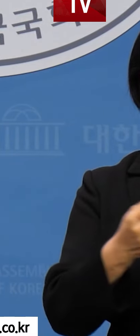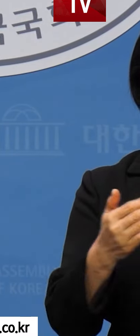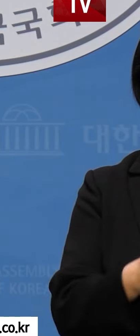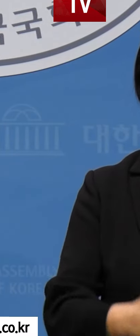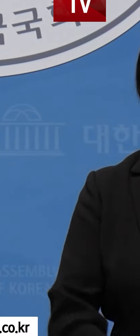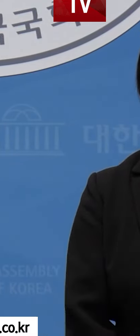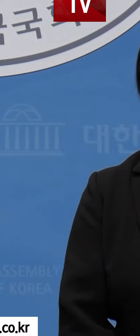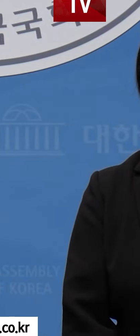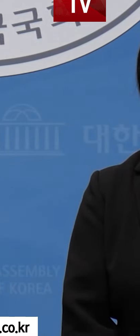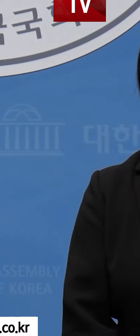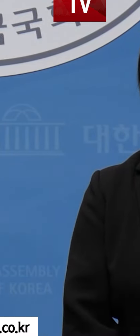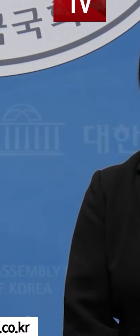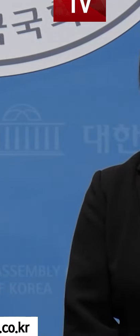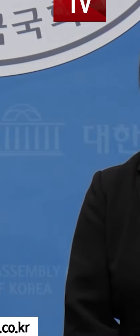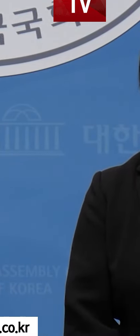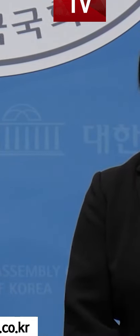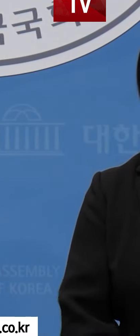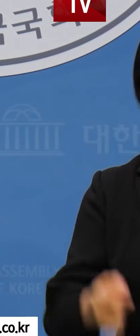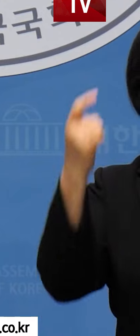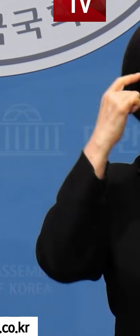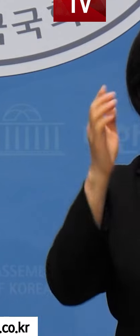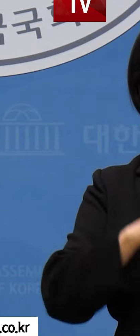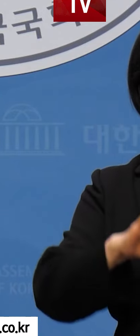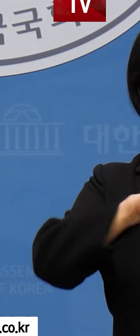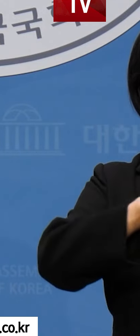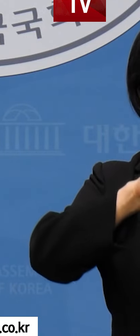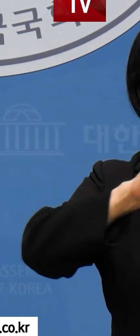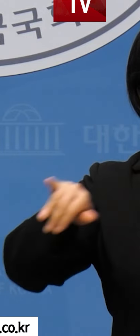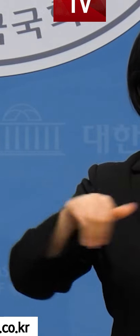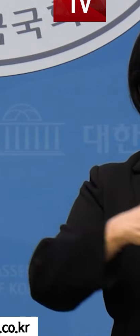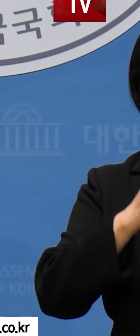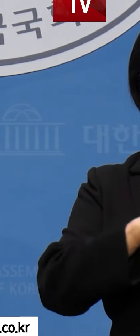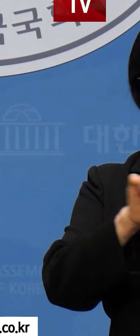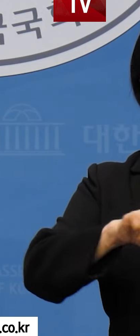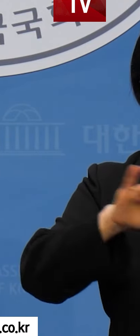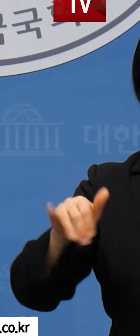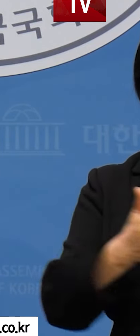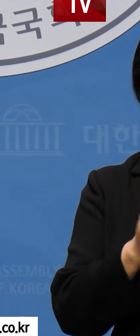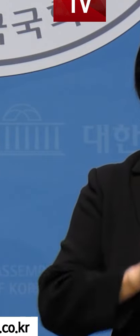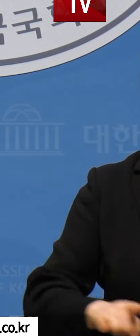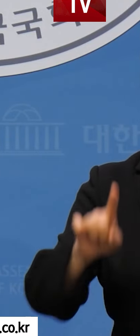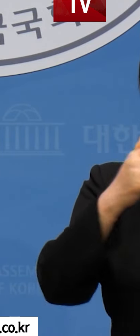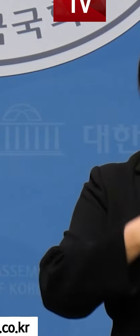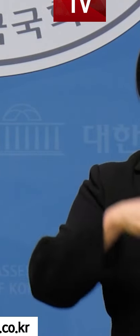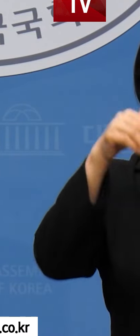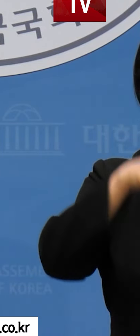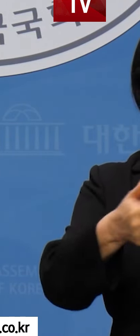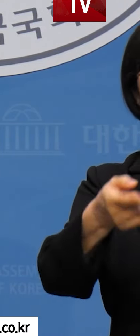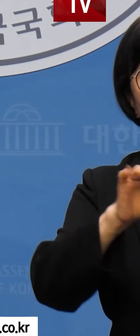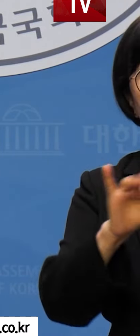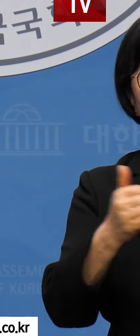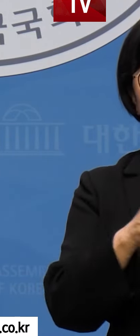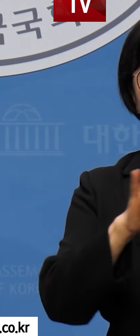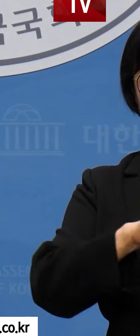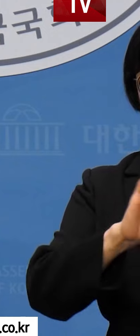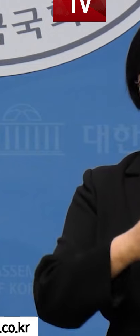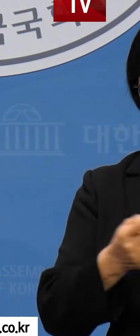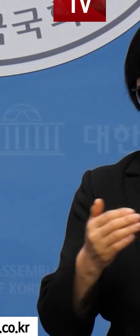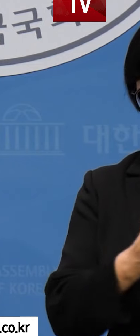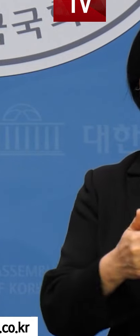있다. 왜 공약 따로 실천 따로인가? 앞에서는 표를 얻기 위해 공약을